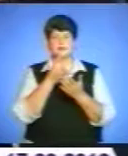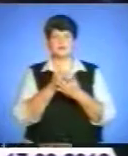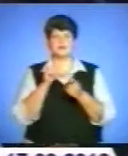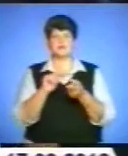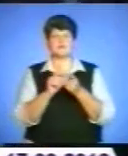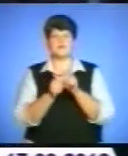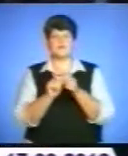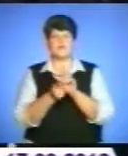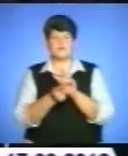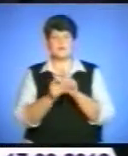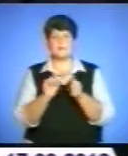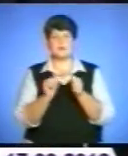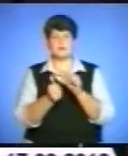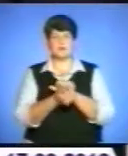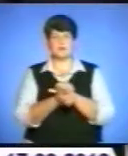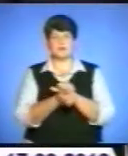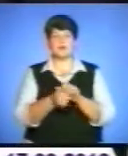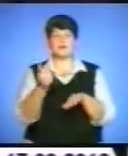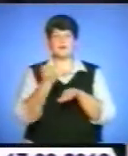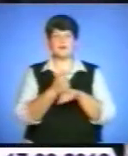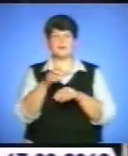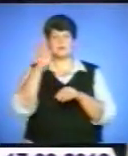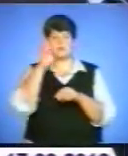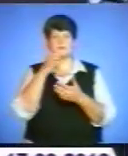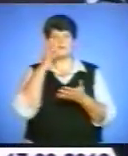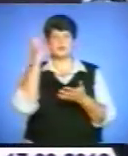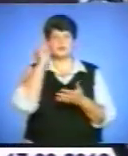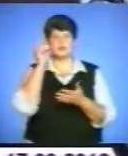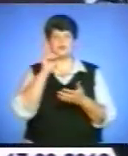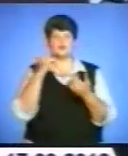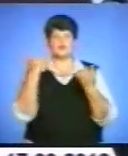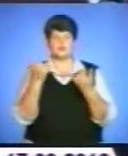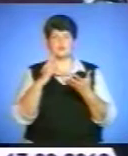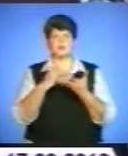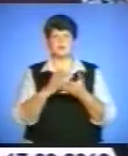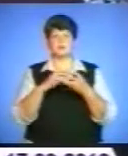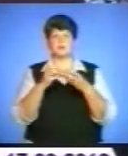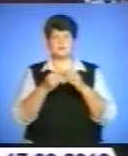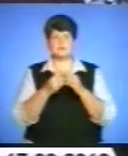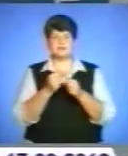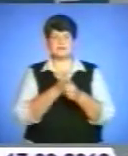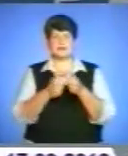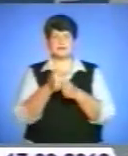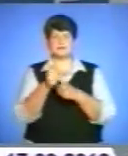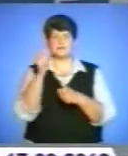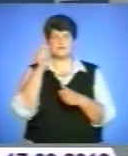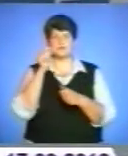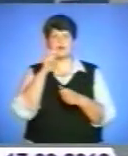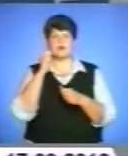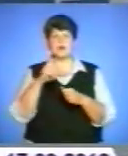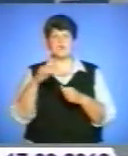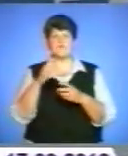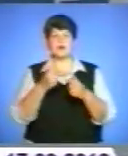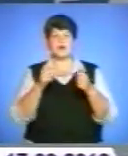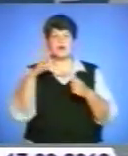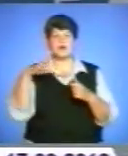структурних реформах та перетвореннях. Водночас глава української держави вважає, що сьогодні загострюється боротьба за лідерство між країнами, посилюється конкуренція за ринки